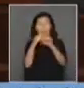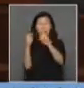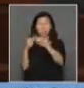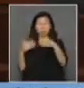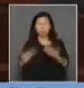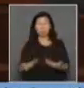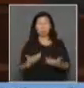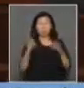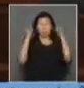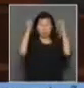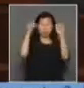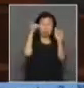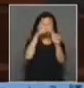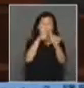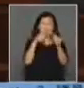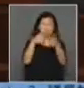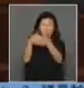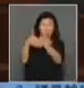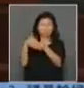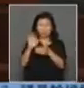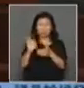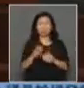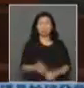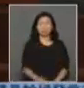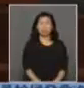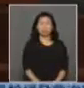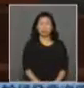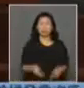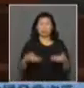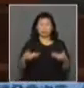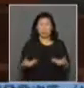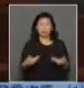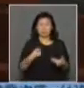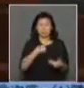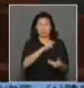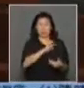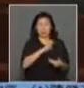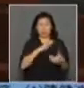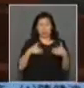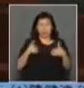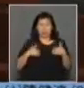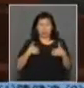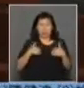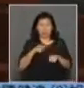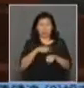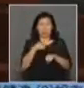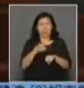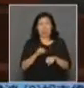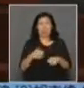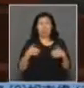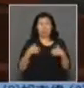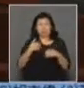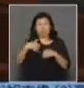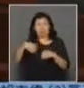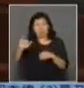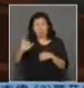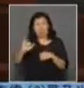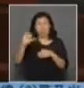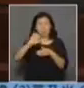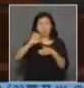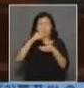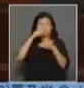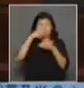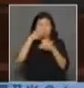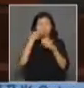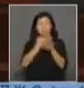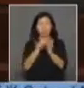的呢？所以呢，主席，這種本來呢我都是趕時候我 要去赴一個宴會的，但因為聽到這麼